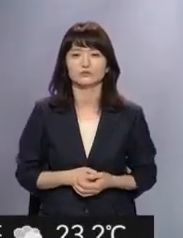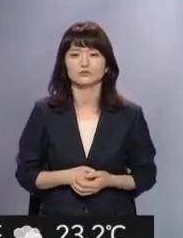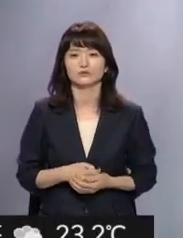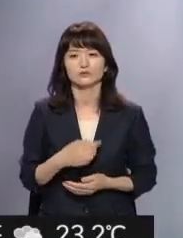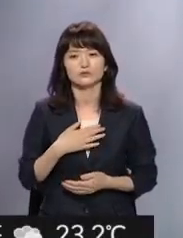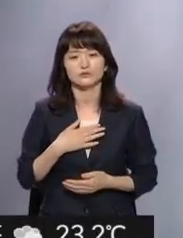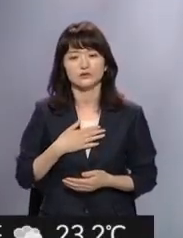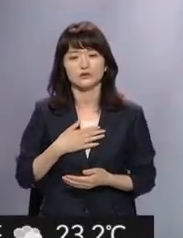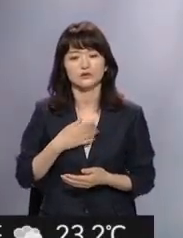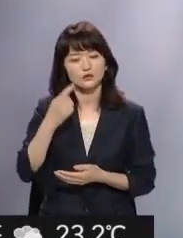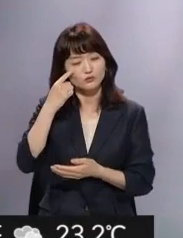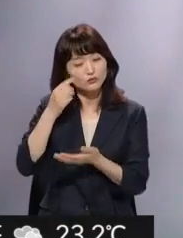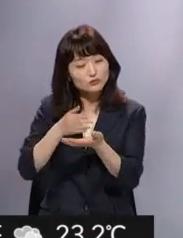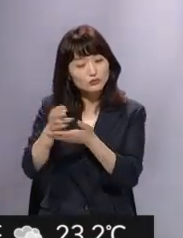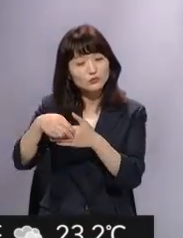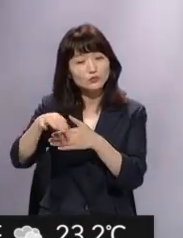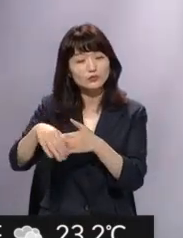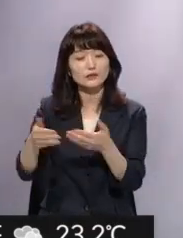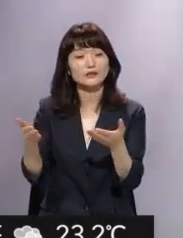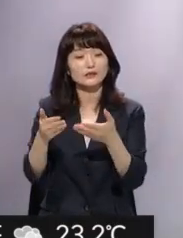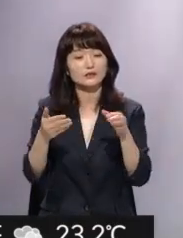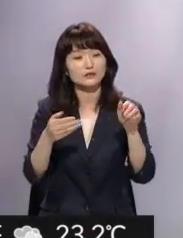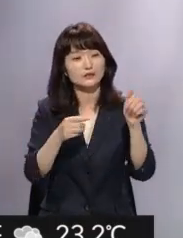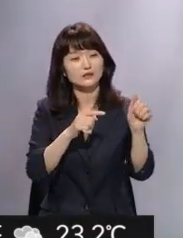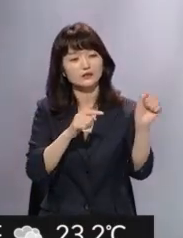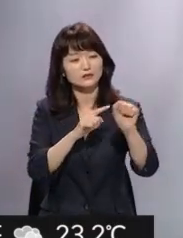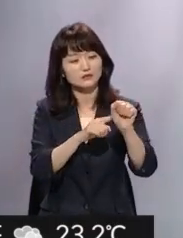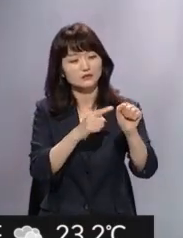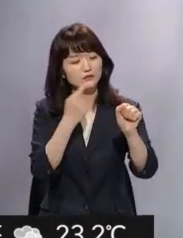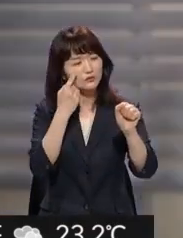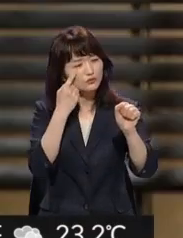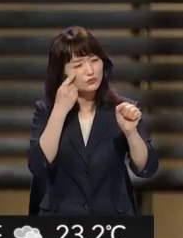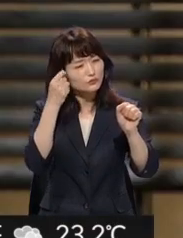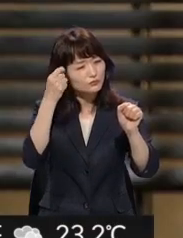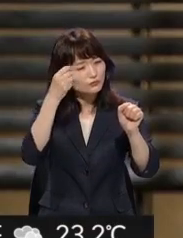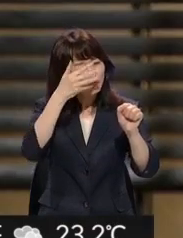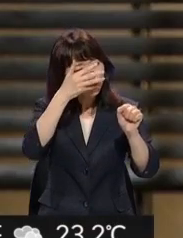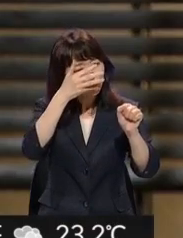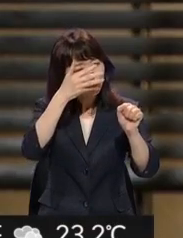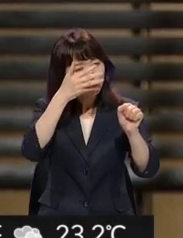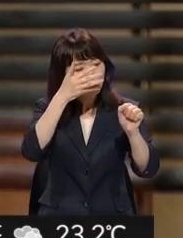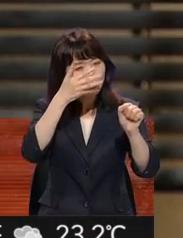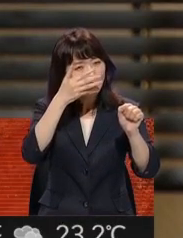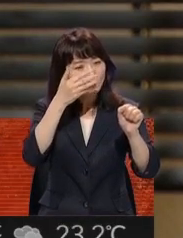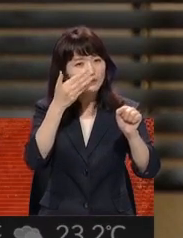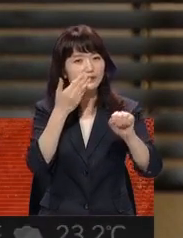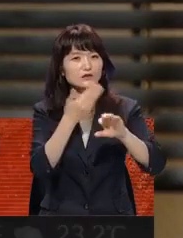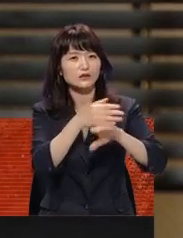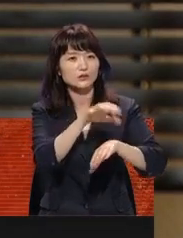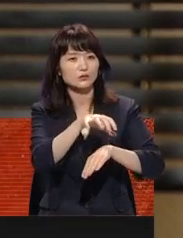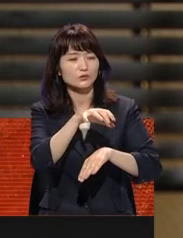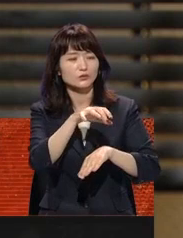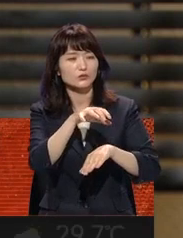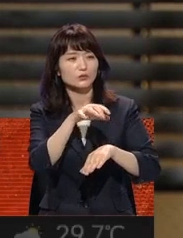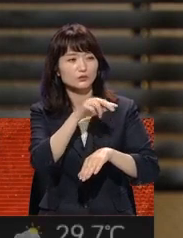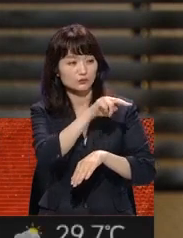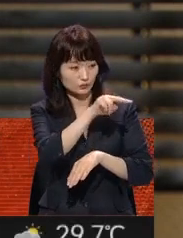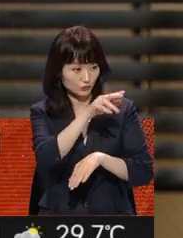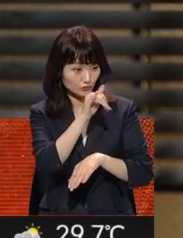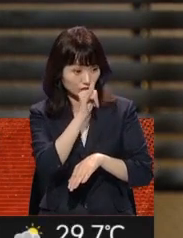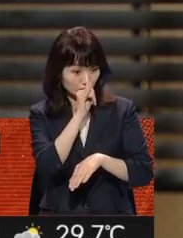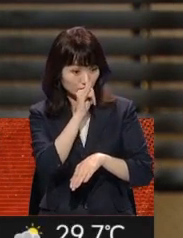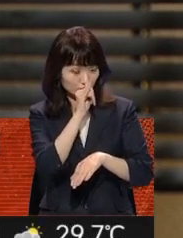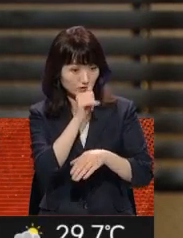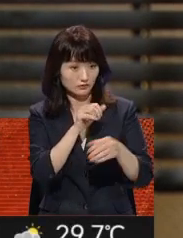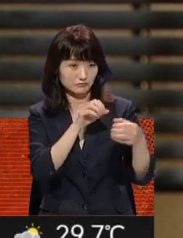안과에서 근무하는데요. 그 앞쪽 눈이 충혈되셨는데 뭐 이러면서 계속 뭐 시선을 다른 데로 돌릴 수 있는 그런 얘기들을 계속하면서